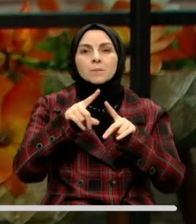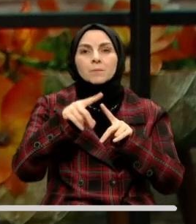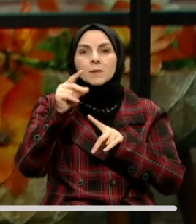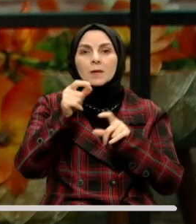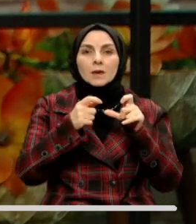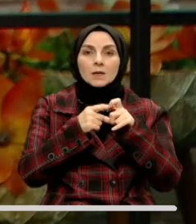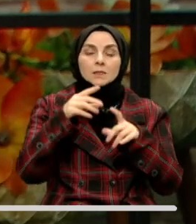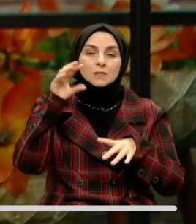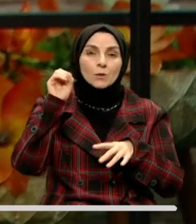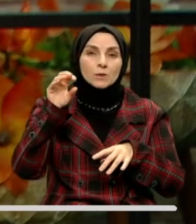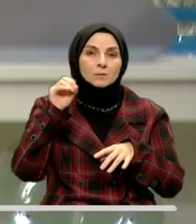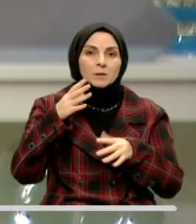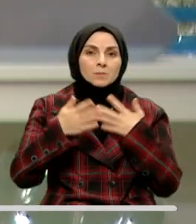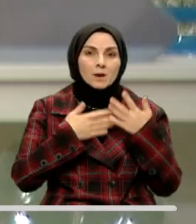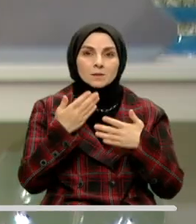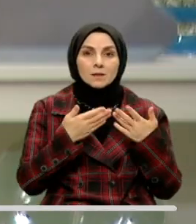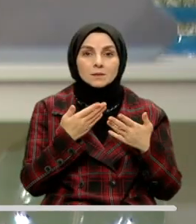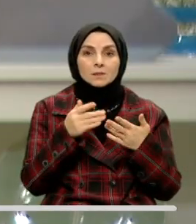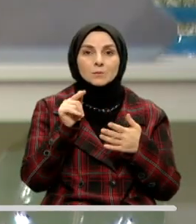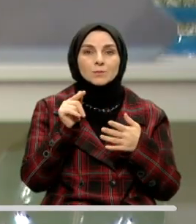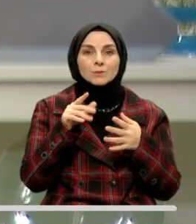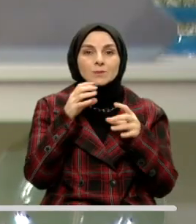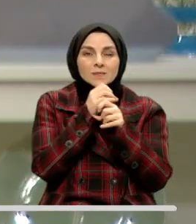dersinde anlattı. Neymiş? Düzenli çalışmakmış.